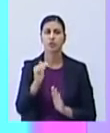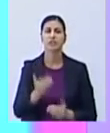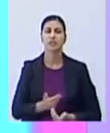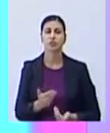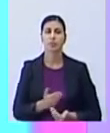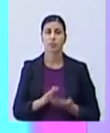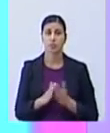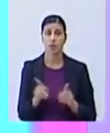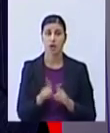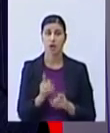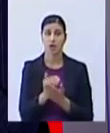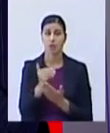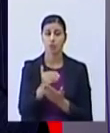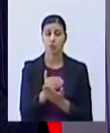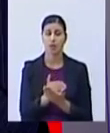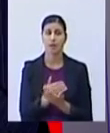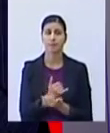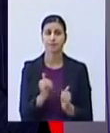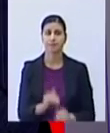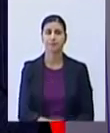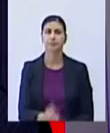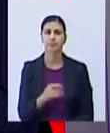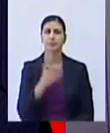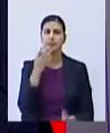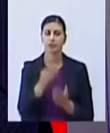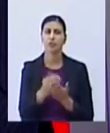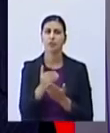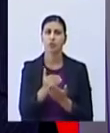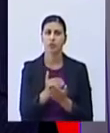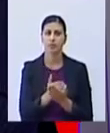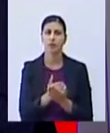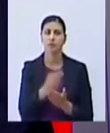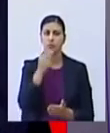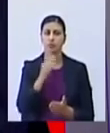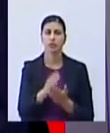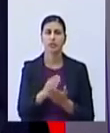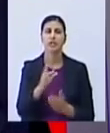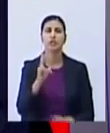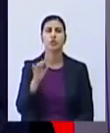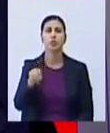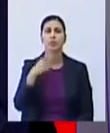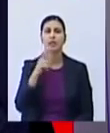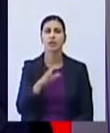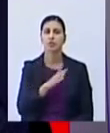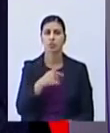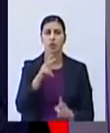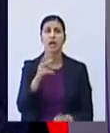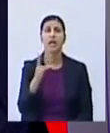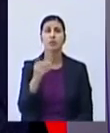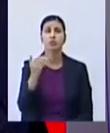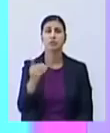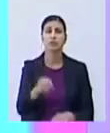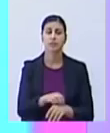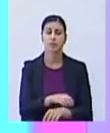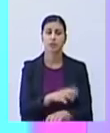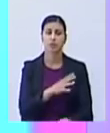ეს არის ლეიბორისტების პროგრამა. დევნილებს, არა, პროგრამა ჩვენი ბევრათი უკეთესია, ქალბატონმა ნინომ რა თქვა, ეგ სხვა საკითხია, მაგრამ არა, ის ლეიბორისტული